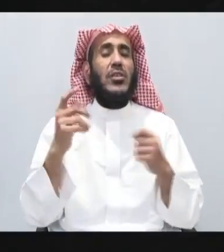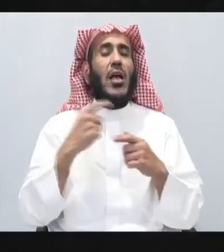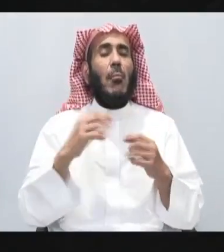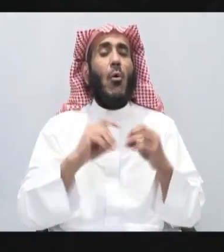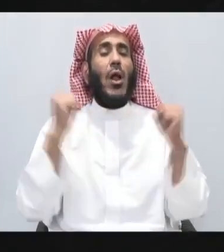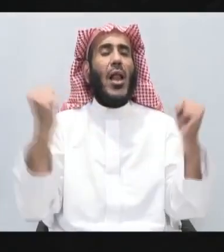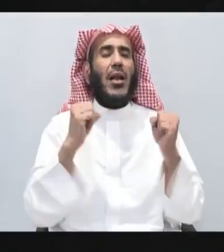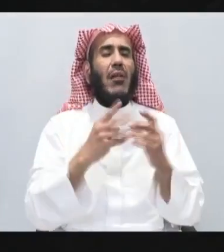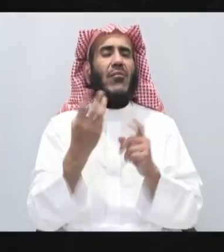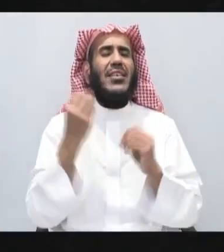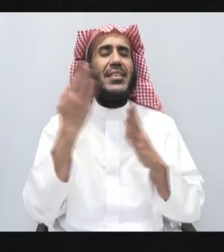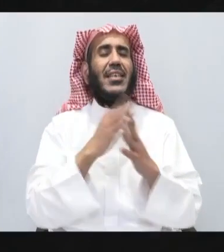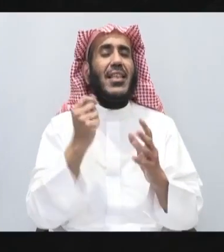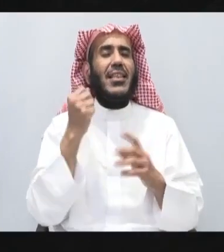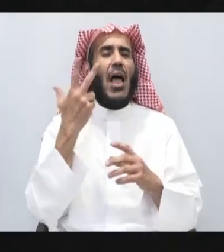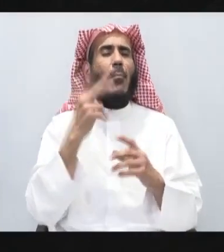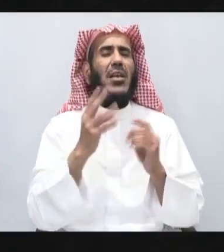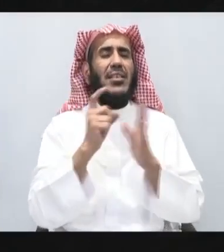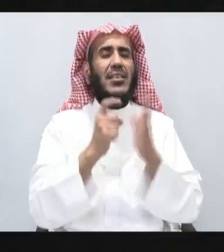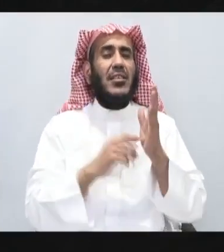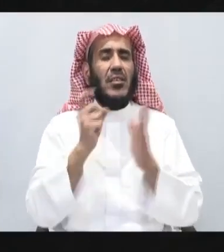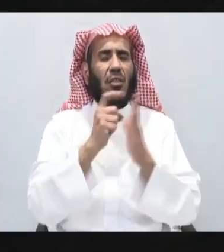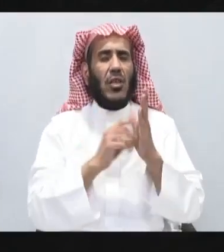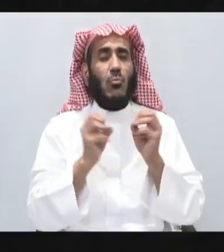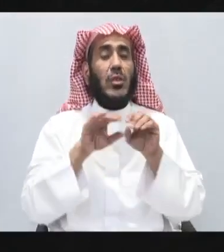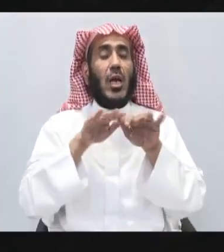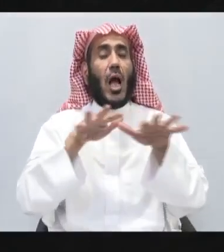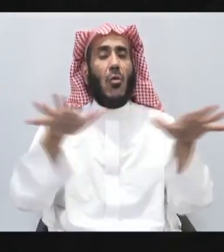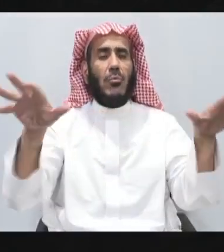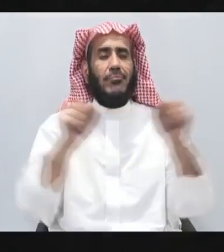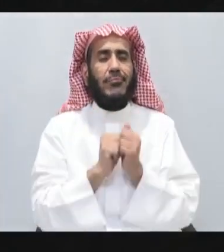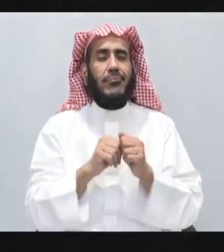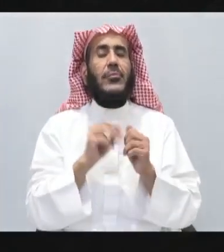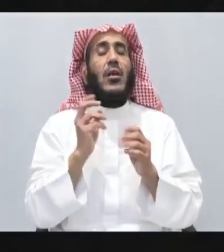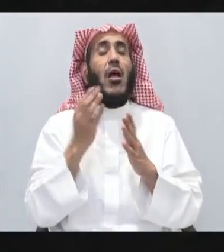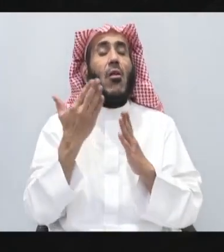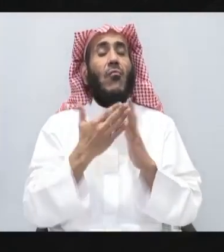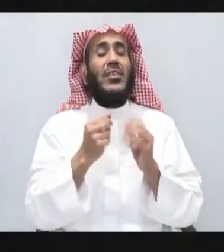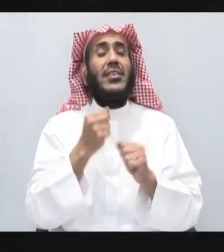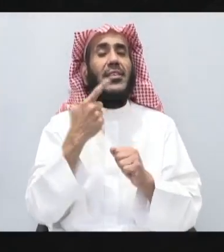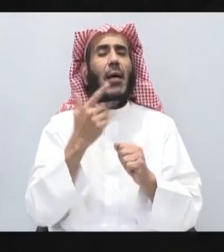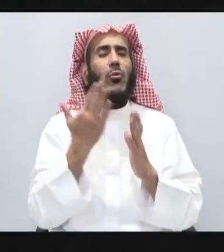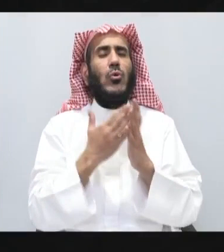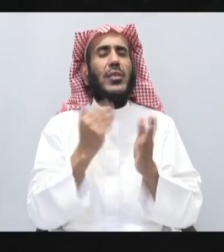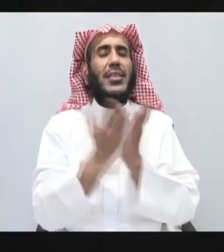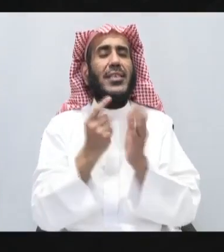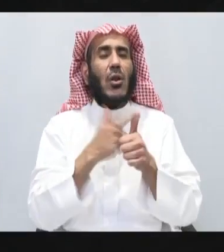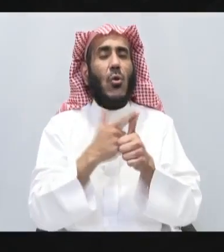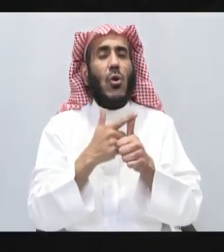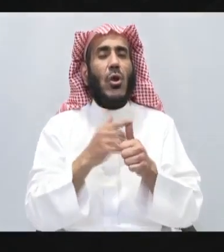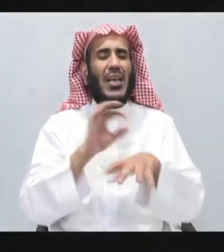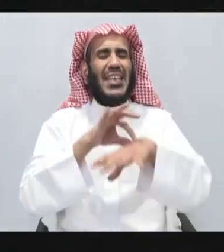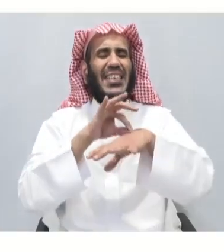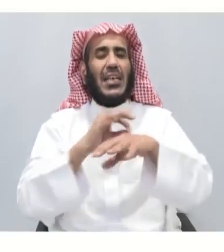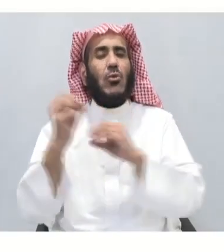الثامن يتكلم عن اجهزه التنظيم والتكاثر الفصل السابع يوجد له درسان الدرس الاول الجلد